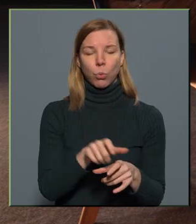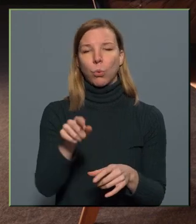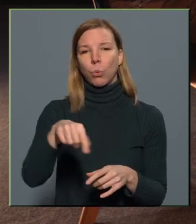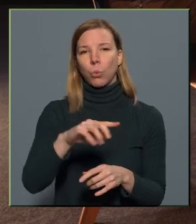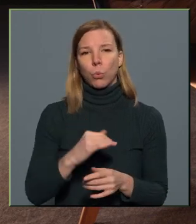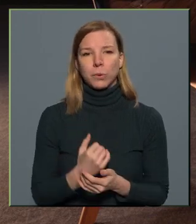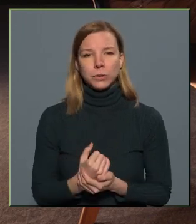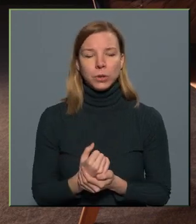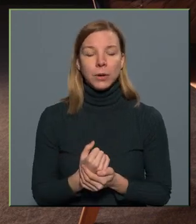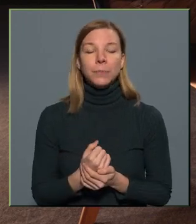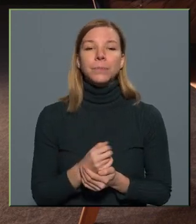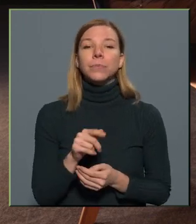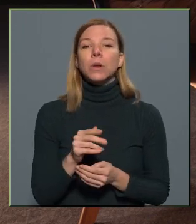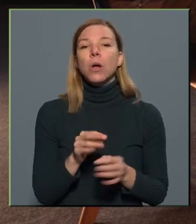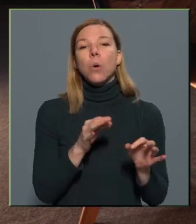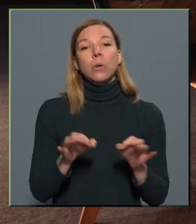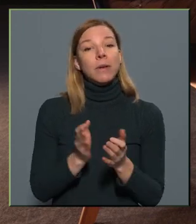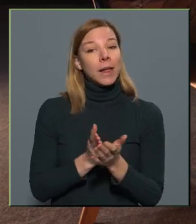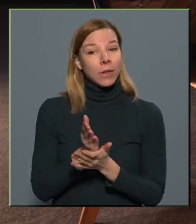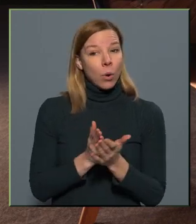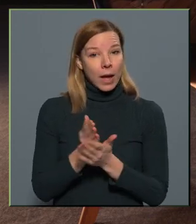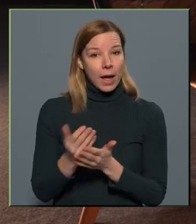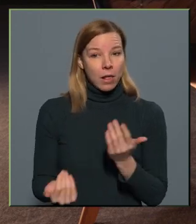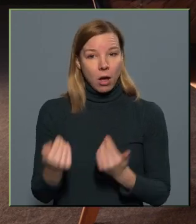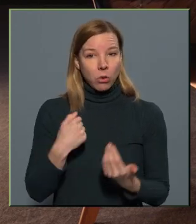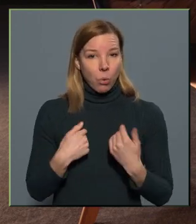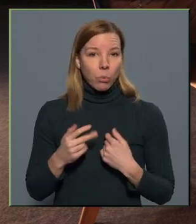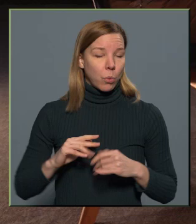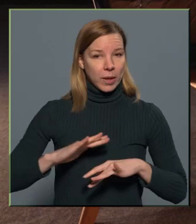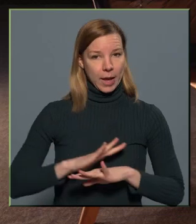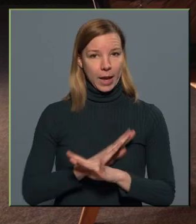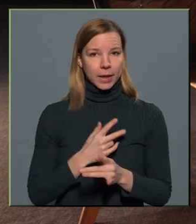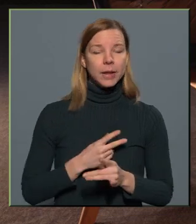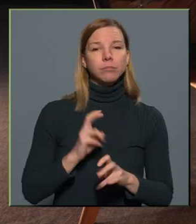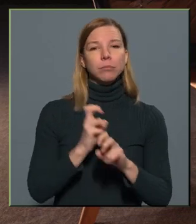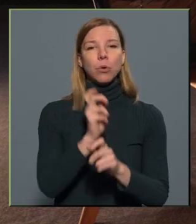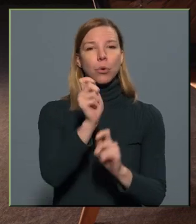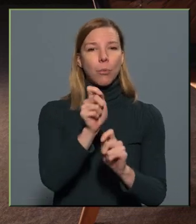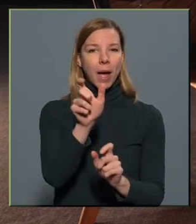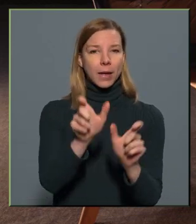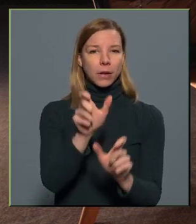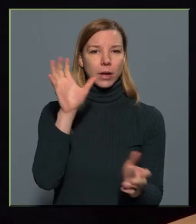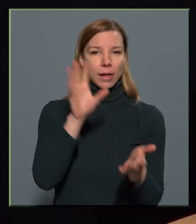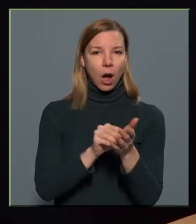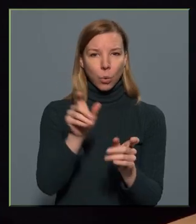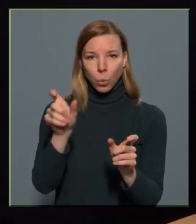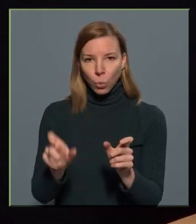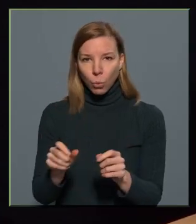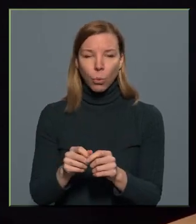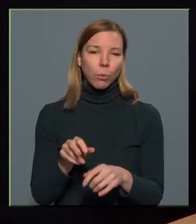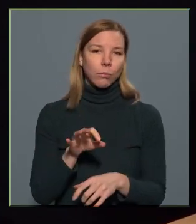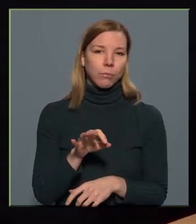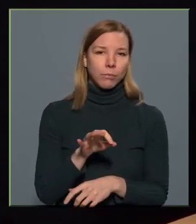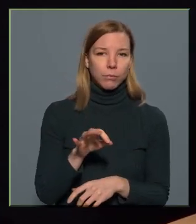Az ügyfélszolgálaton hogy érzékelik, hogy a tisztelt kőbányaiak, a kőbányai polgárok